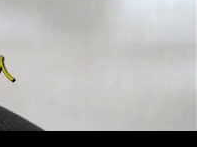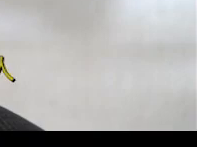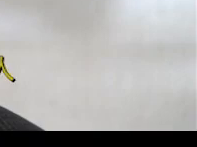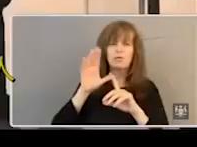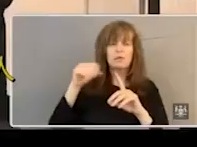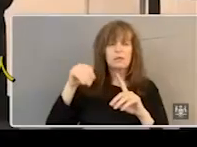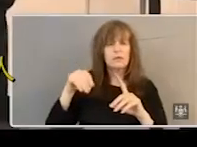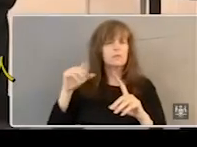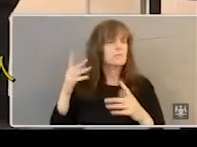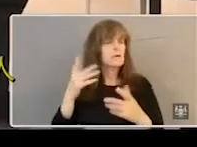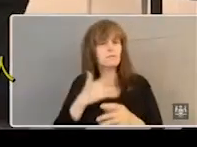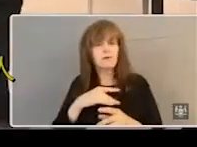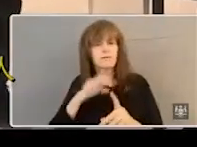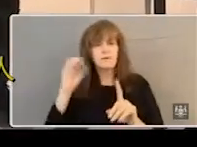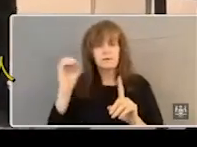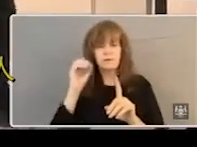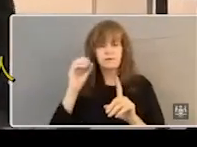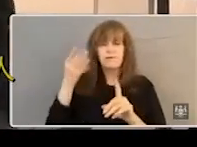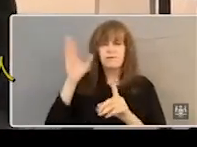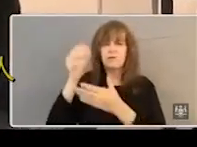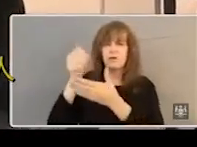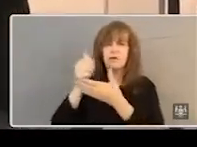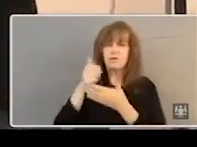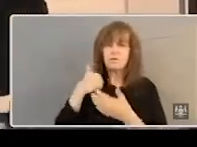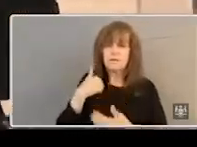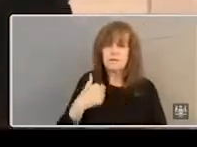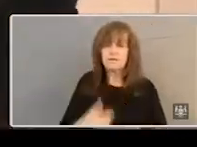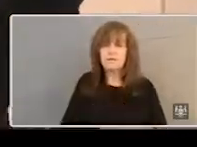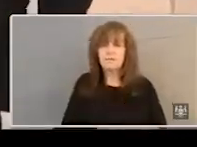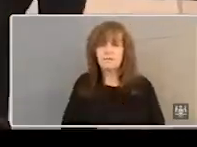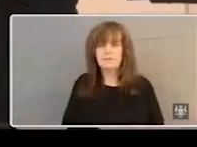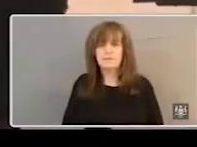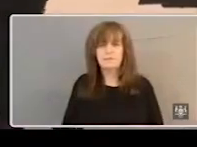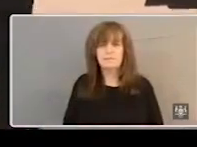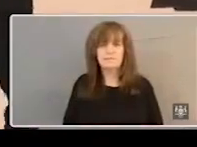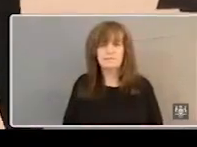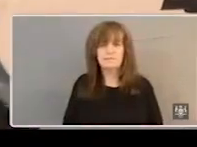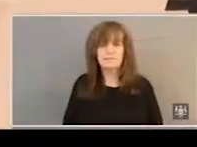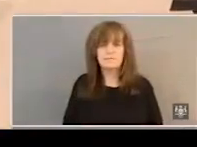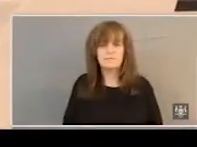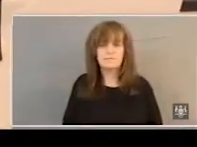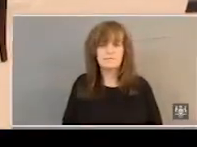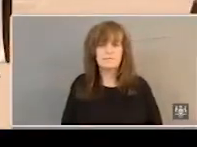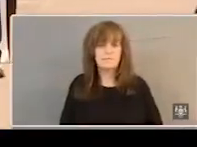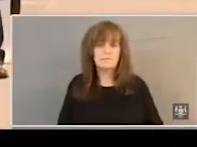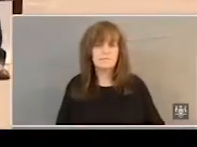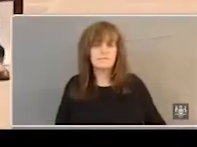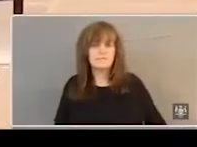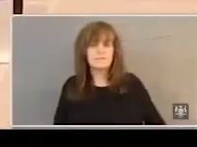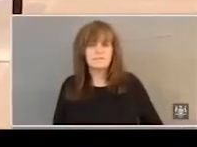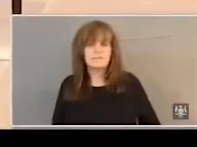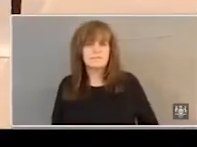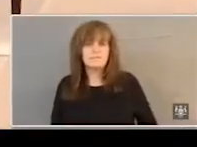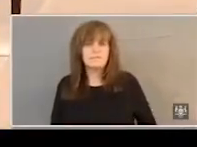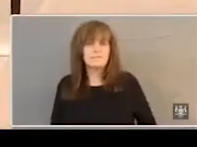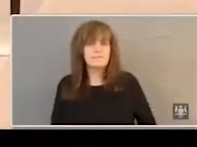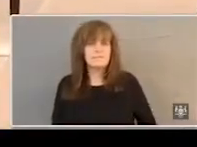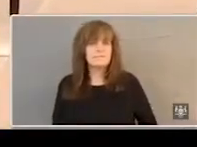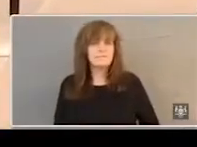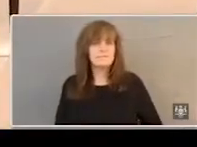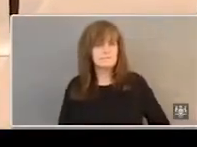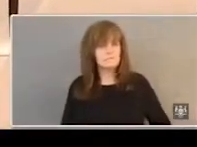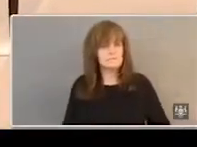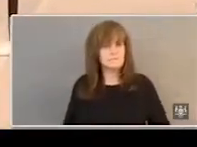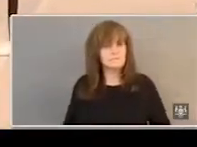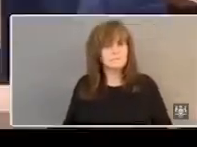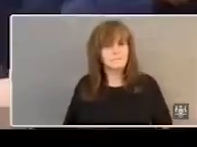獲提拔擔任廳長要職的就有2人，包括省長杜格福特的外甥、首次晉身省議會的米高福特，